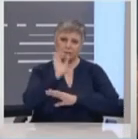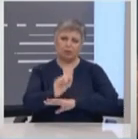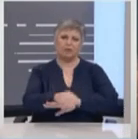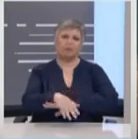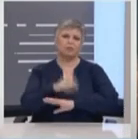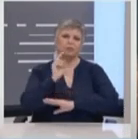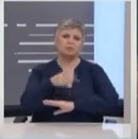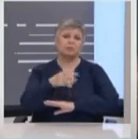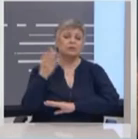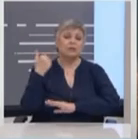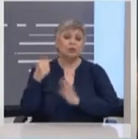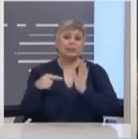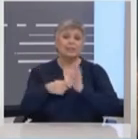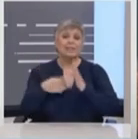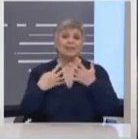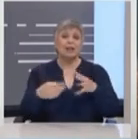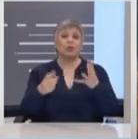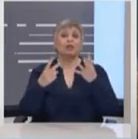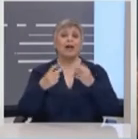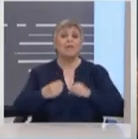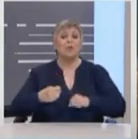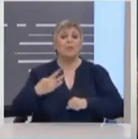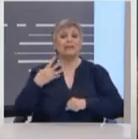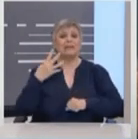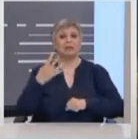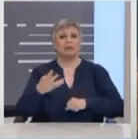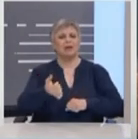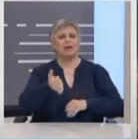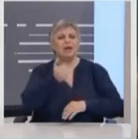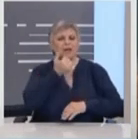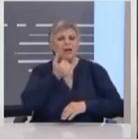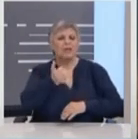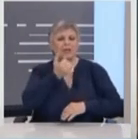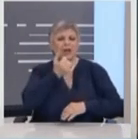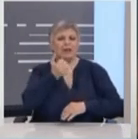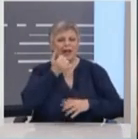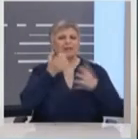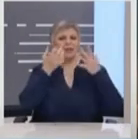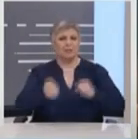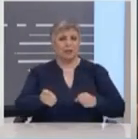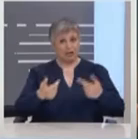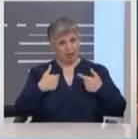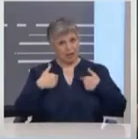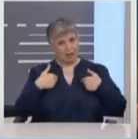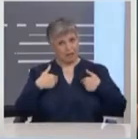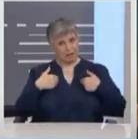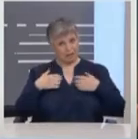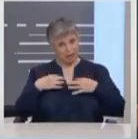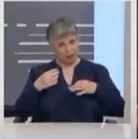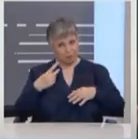το 1974 και δεν εκπροσωπούμε εμείς αυτούς που έκαναν εκείνα τα λάθη, αλλά μην ξεχνάτε,